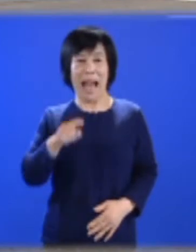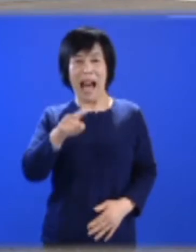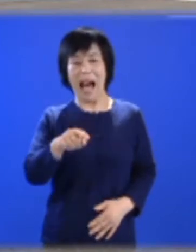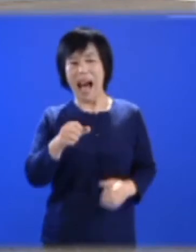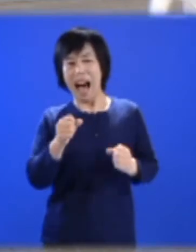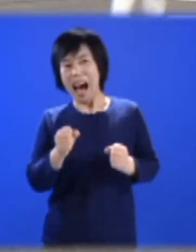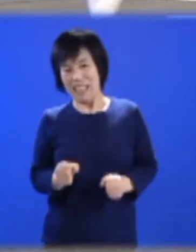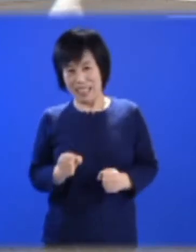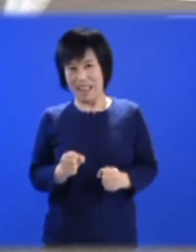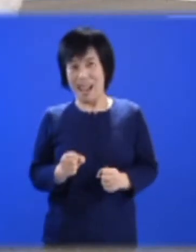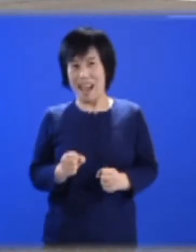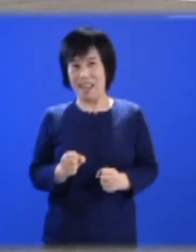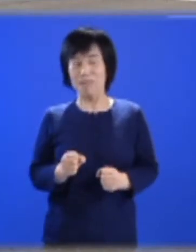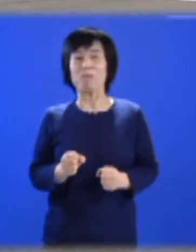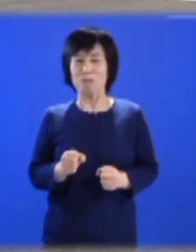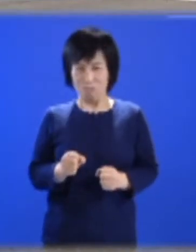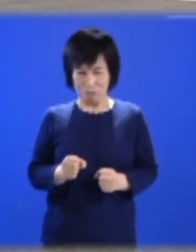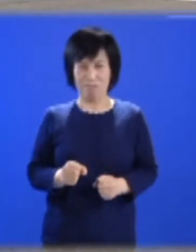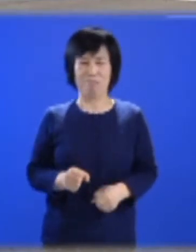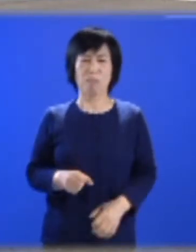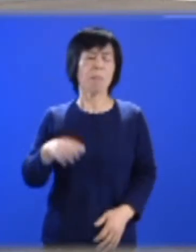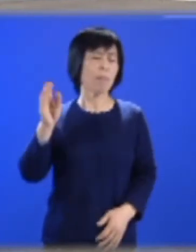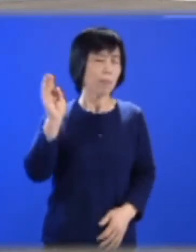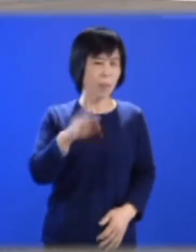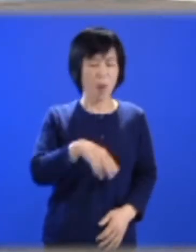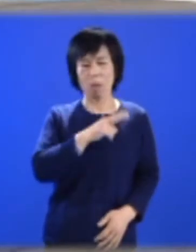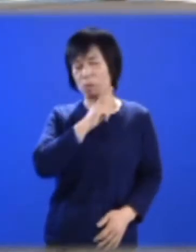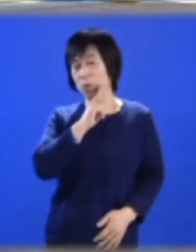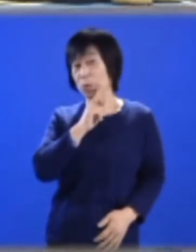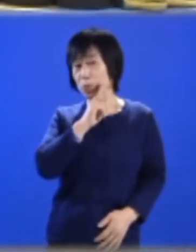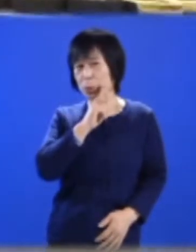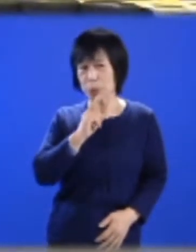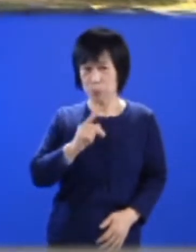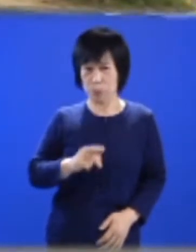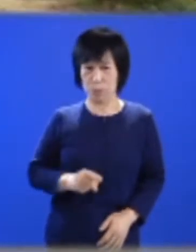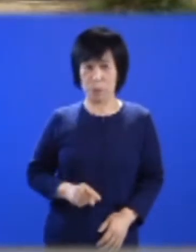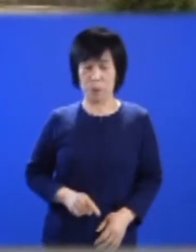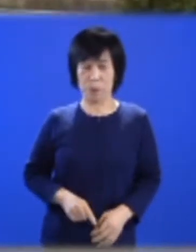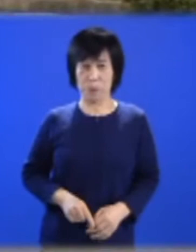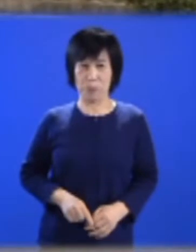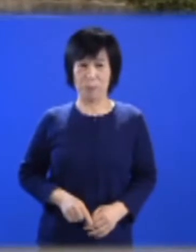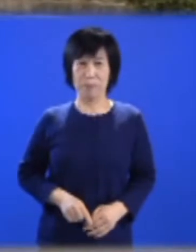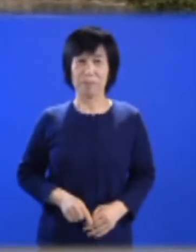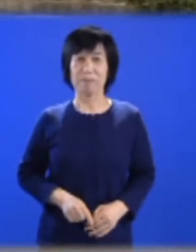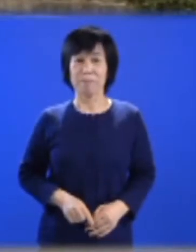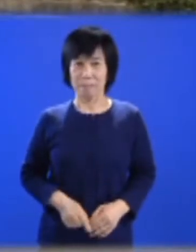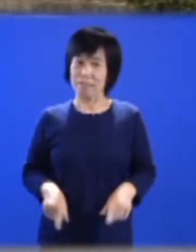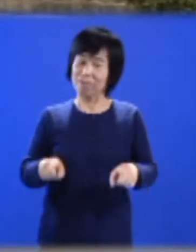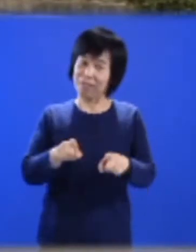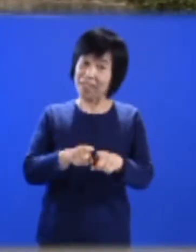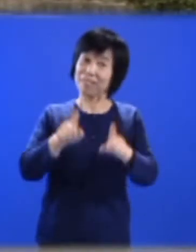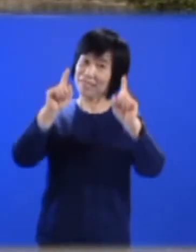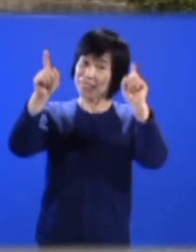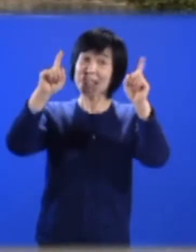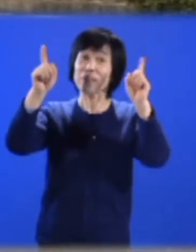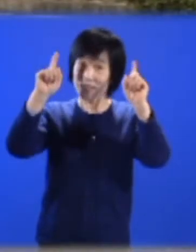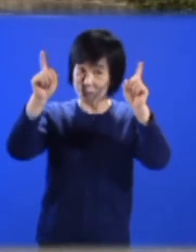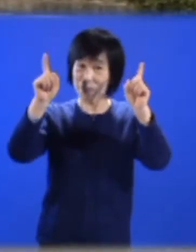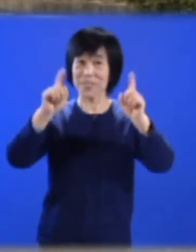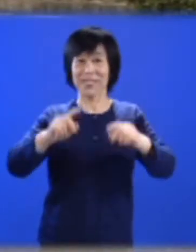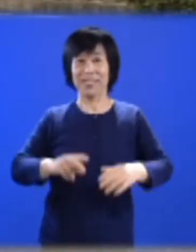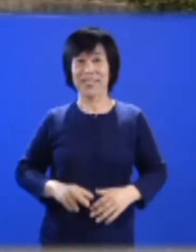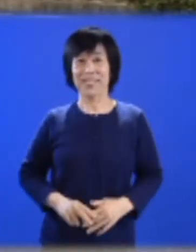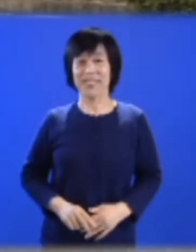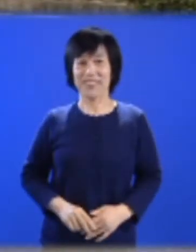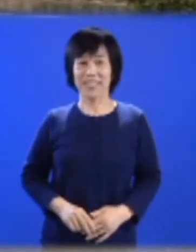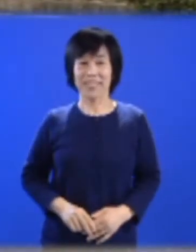あー、小乳道くん見つけた。あー、もうずるいよ、一人で遊ぶなんて。ねえねえ、